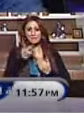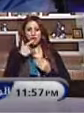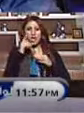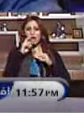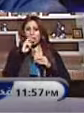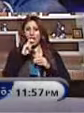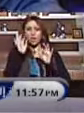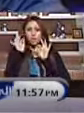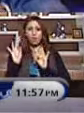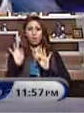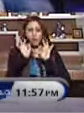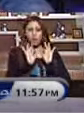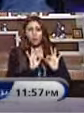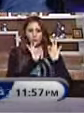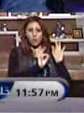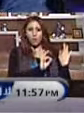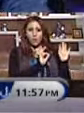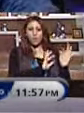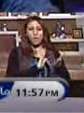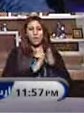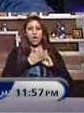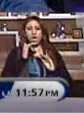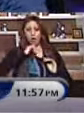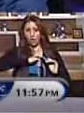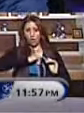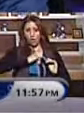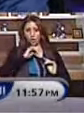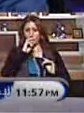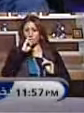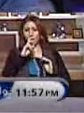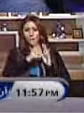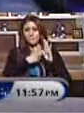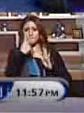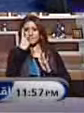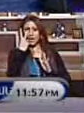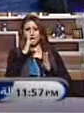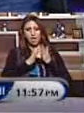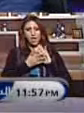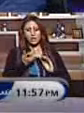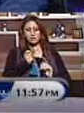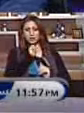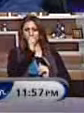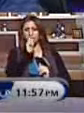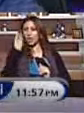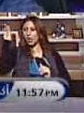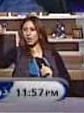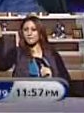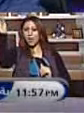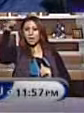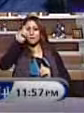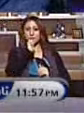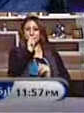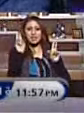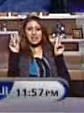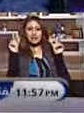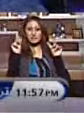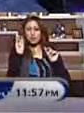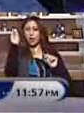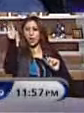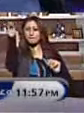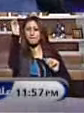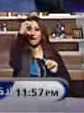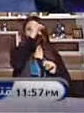ما انت عبرت عن ما في داخلك وخلاص يبقى مش ما فيش داعي تروح للفضائيه الثانيه وتكلم نفس الكلام والفضائيه الثالثه سبحان الله